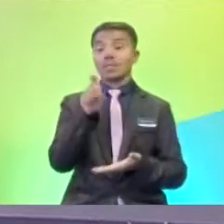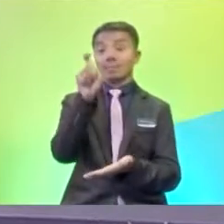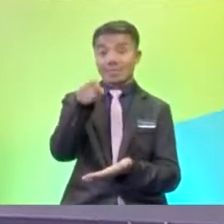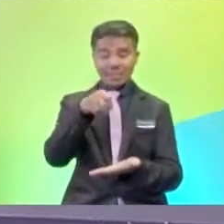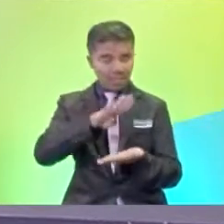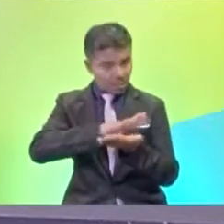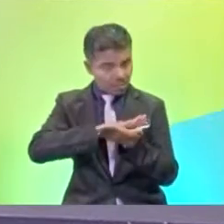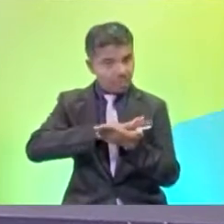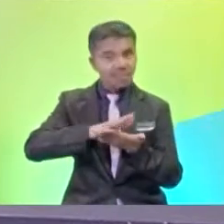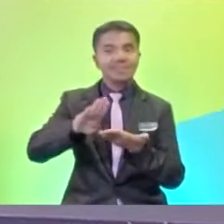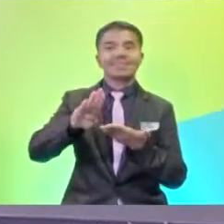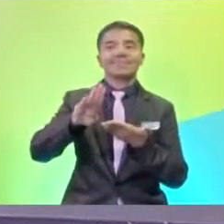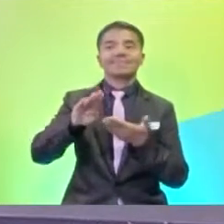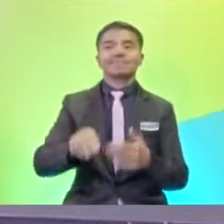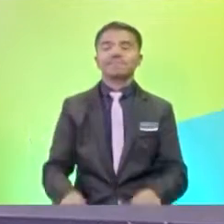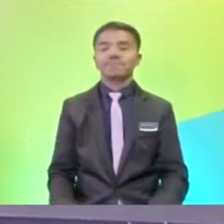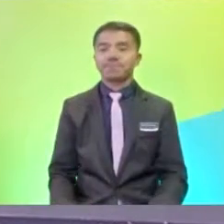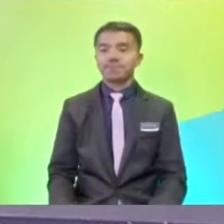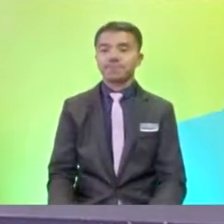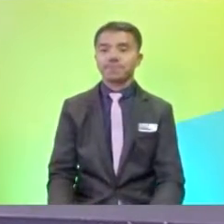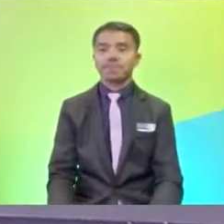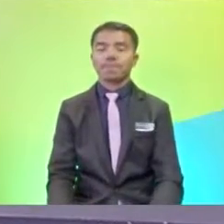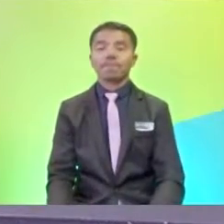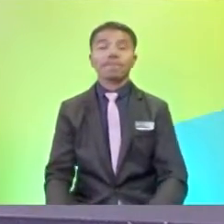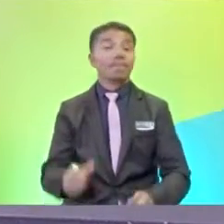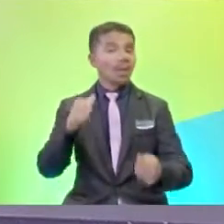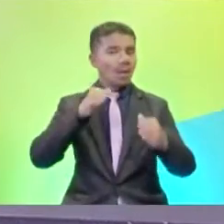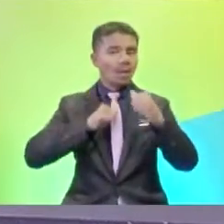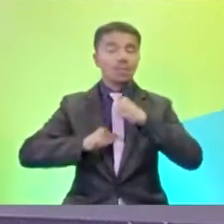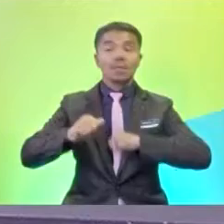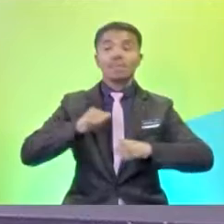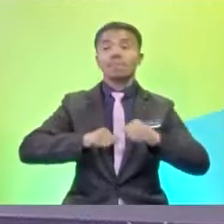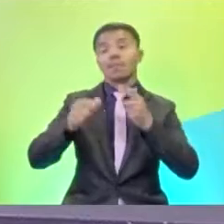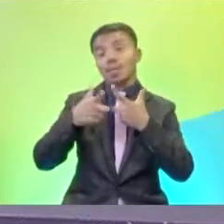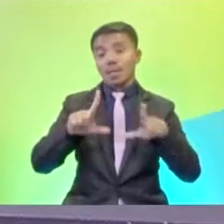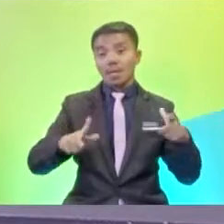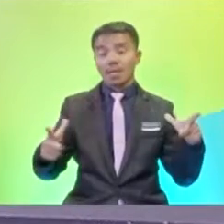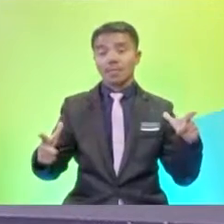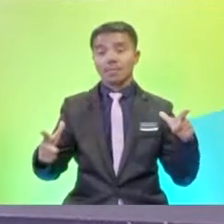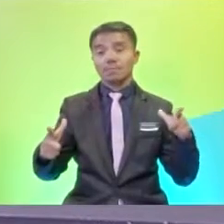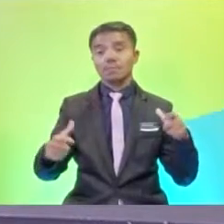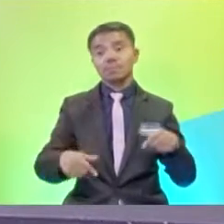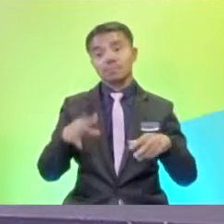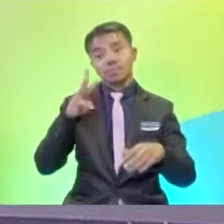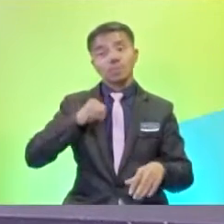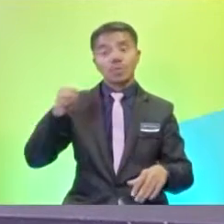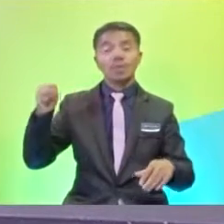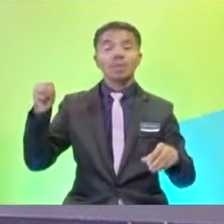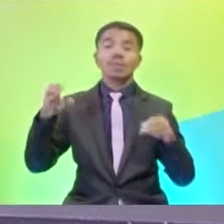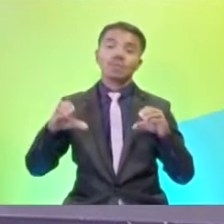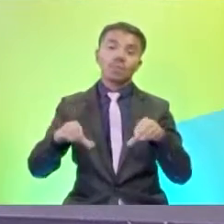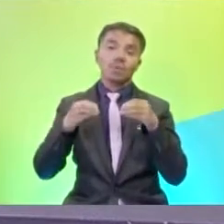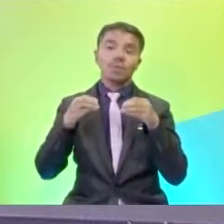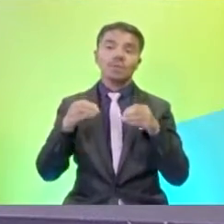kawan-kawan dan Kalau sebelum berkuasi sedikit antara adab lain yang mungkin murid-murid boleh amalkan di sekolah kalau kita lihat suatu zaman